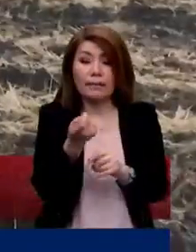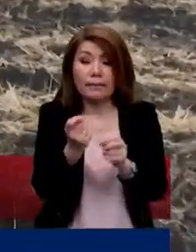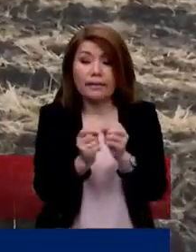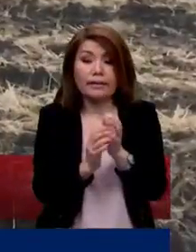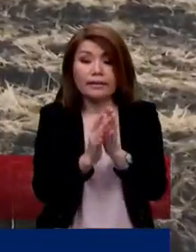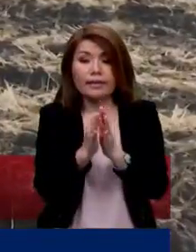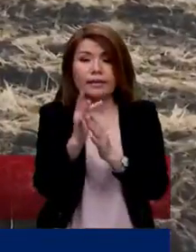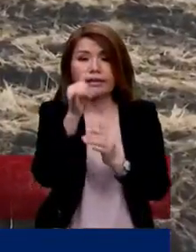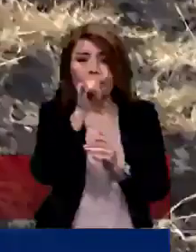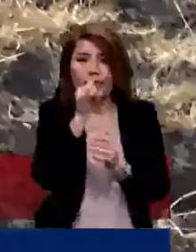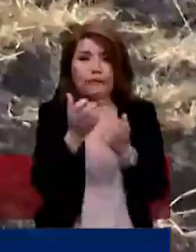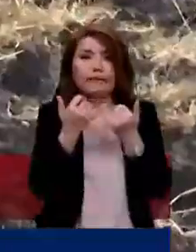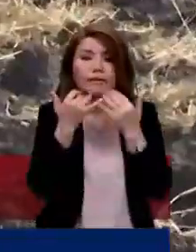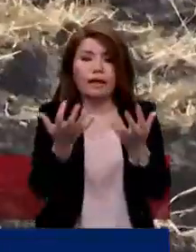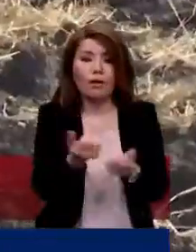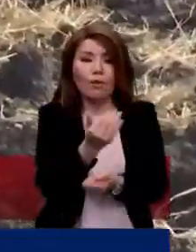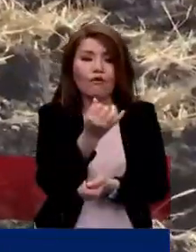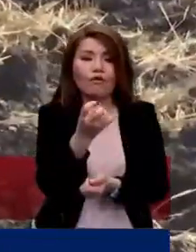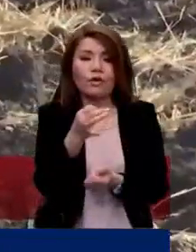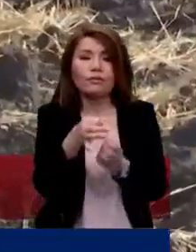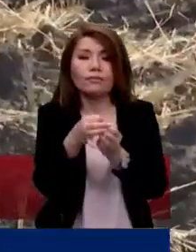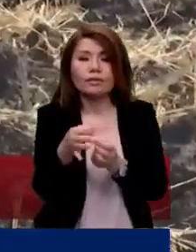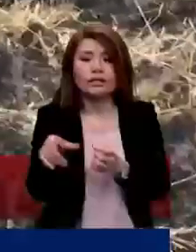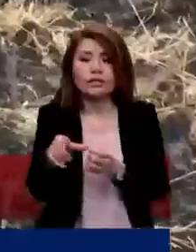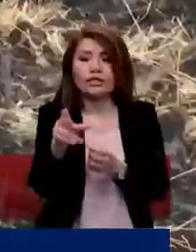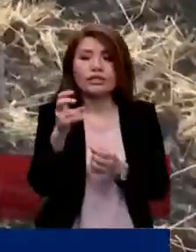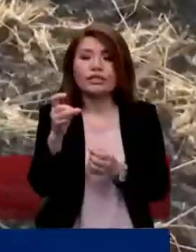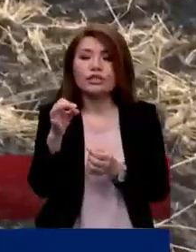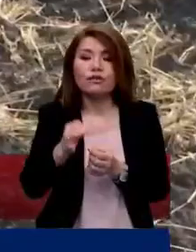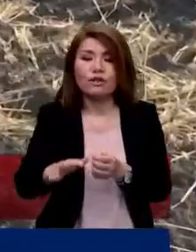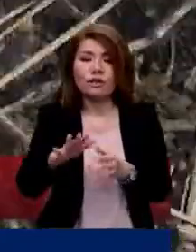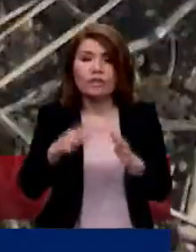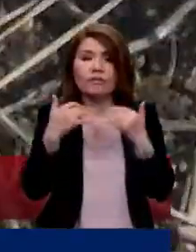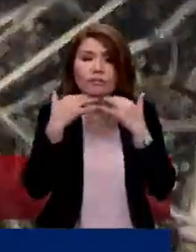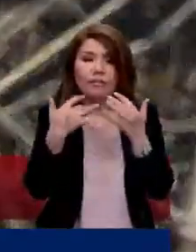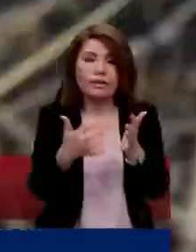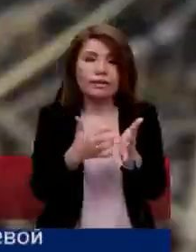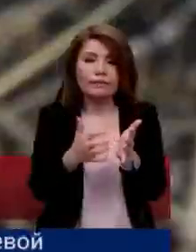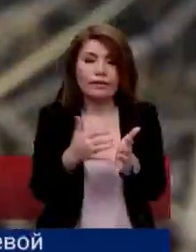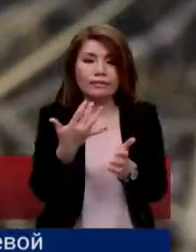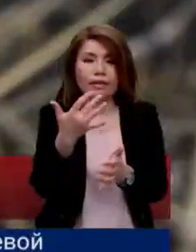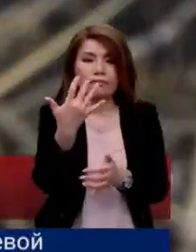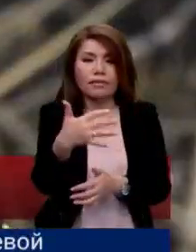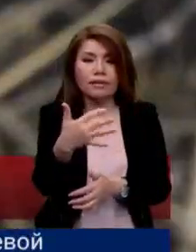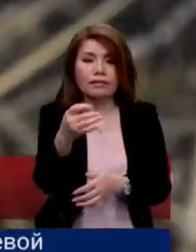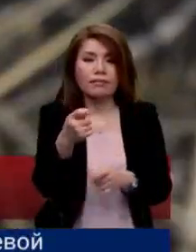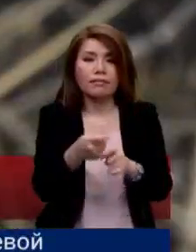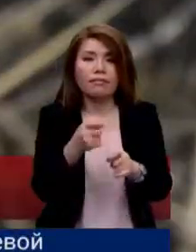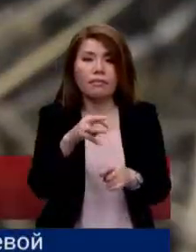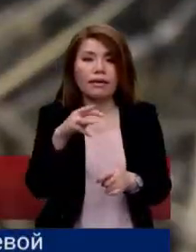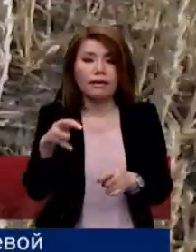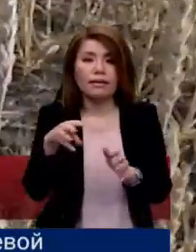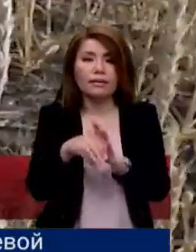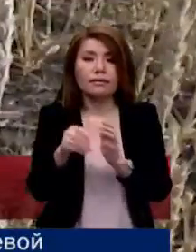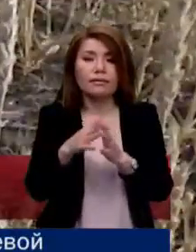шығуға жеткілікті болса, ал Федоров, Әулекөл, Қарасу, Денисов аудандарында тапшылық бар, 50 миллиметрден аспайды. Жалпы